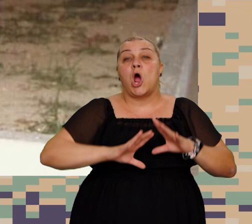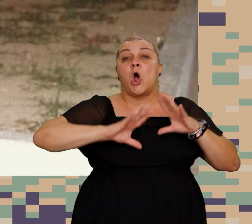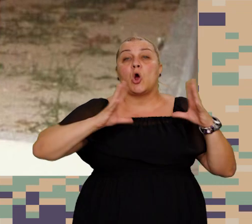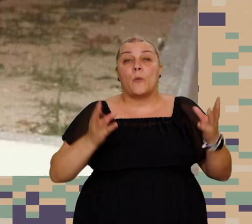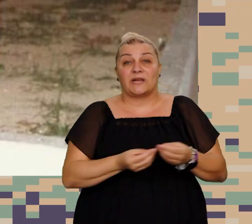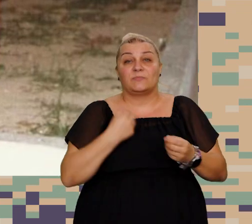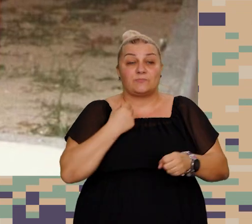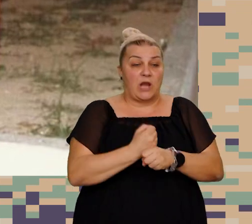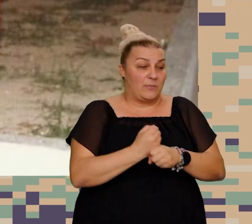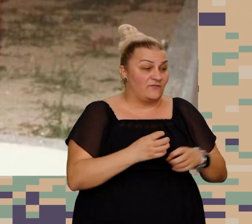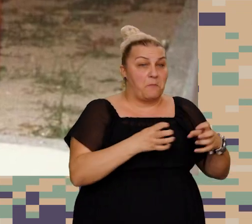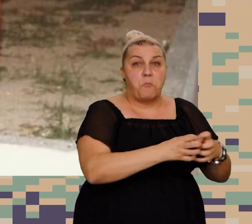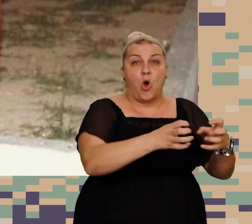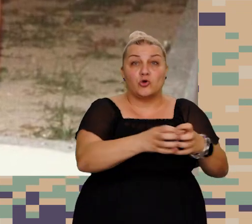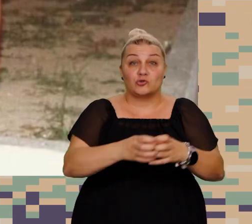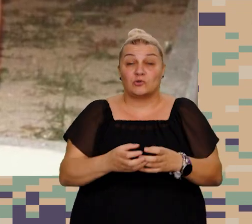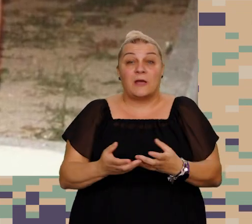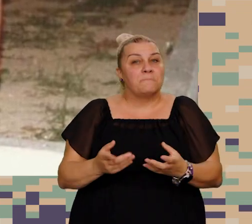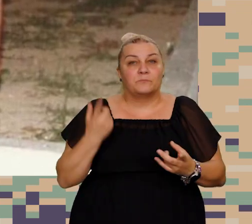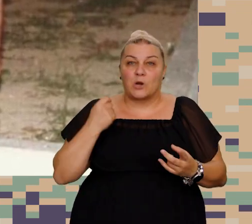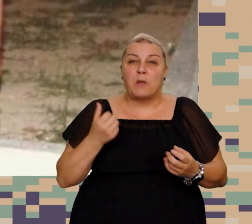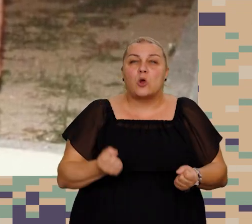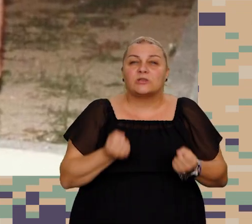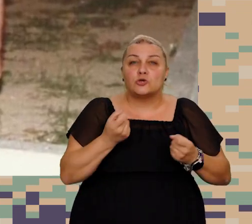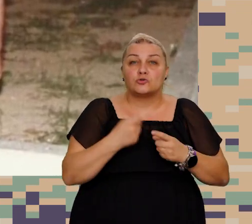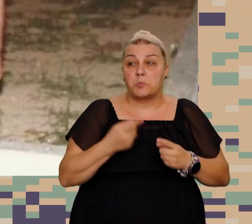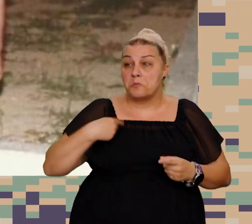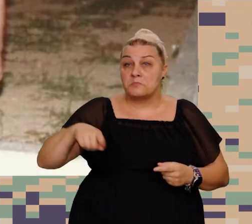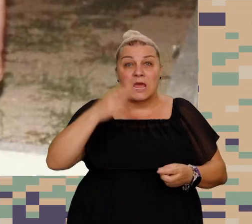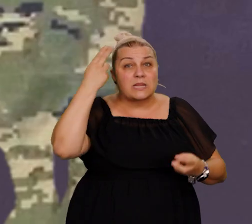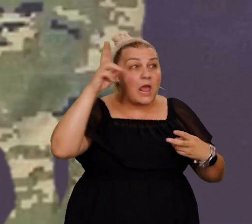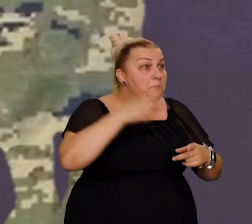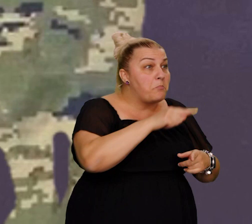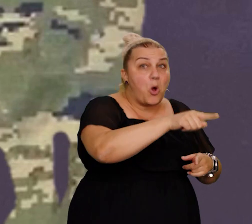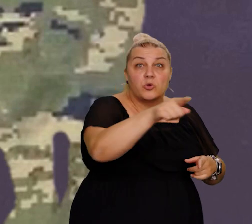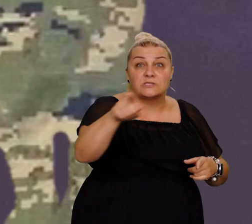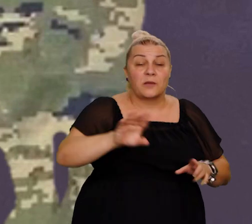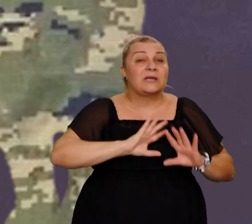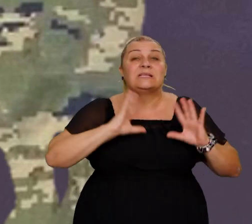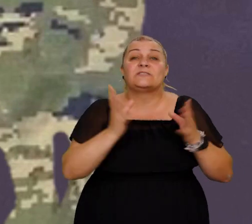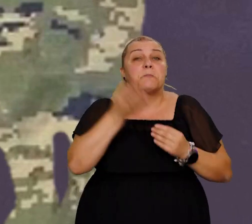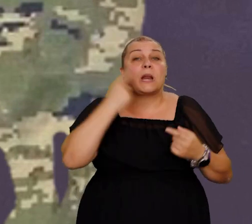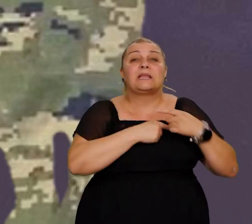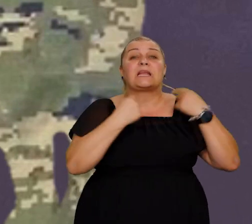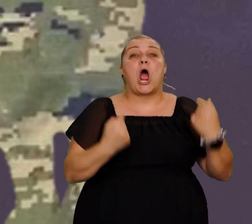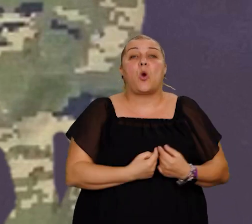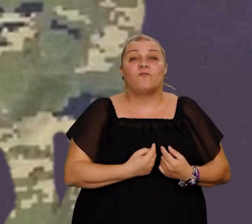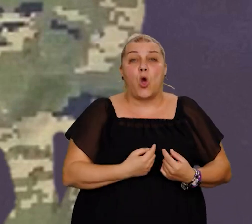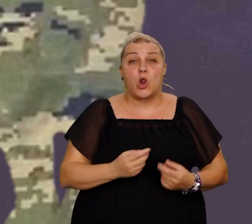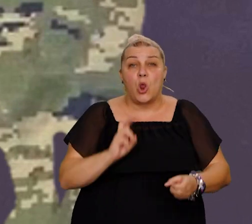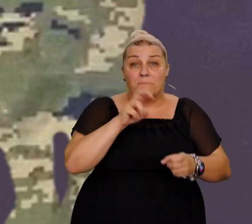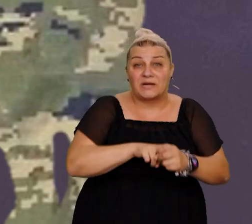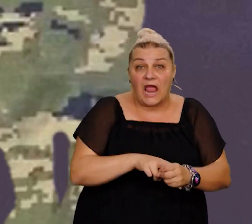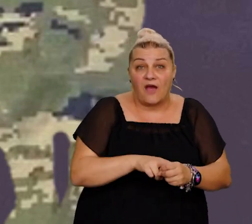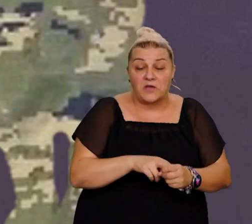nekako posade, ne znamo ni mi kako, jer niko nikog nije znao. Svi su bili koji su došli, svi su bili dobrovoljci. Znači nije niko apsolutno bio